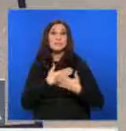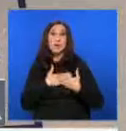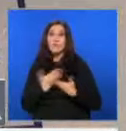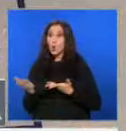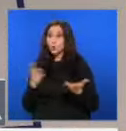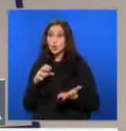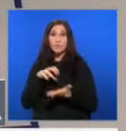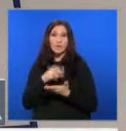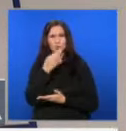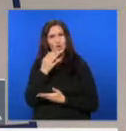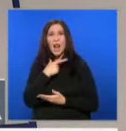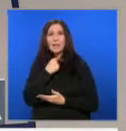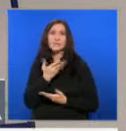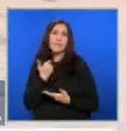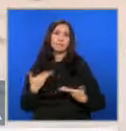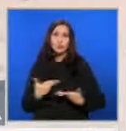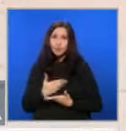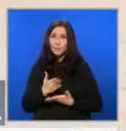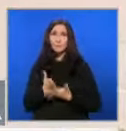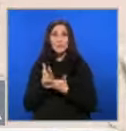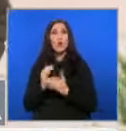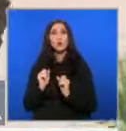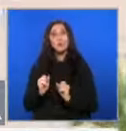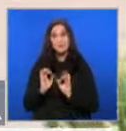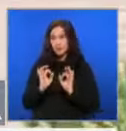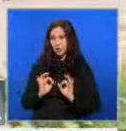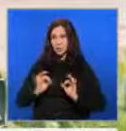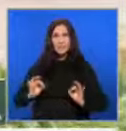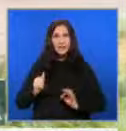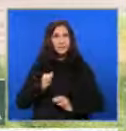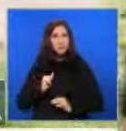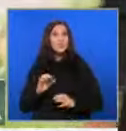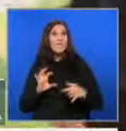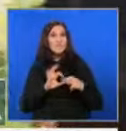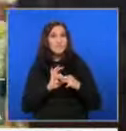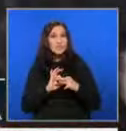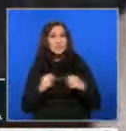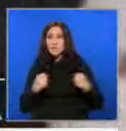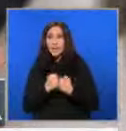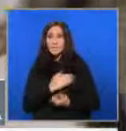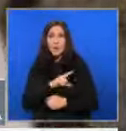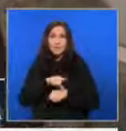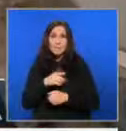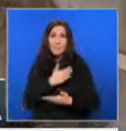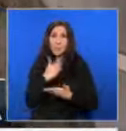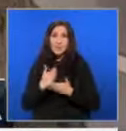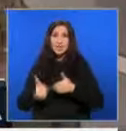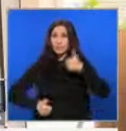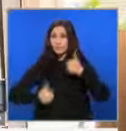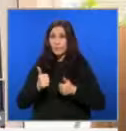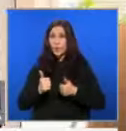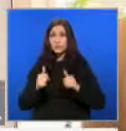случая Левски, не получи нужната подкрепа, но се очакват по-сериозни мерки за сигурност във връзка с инцидентите по време на последния двубой, игран на 7